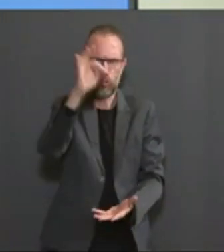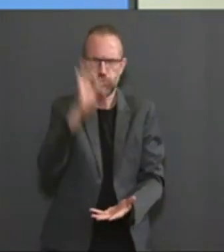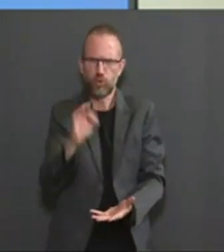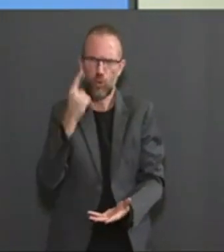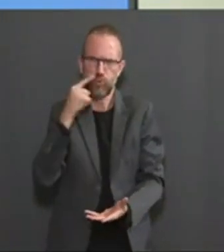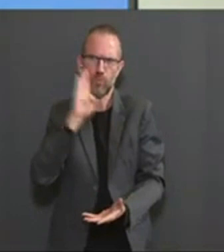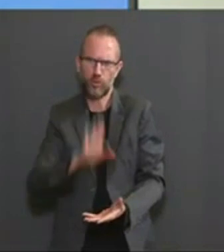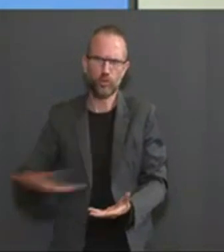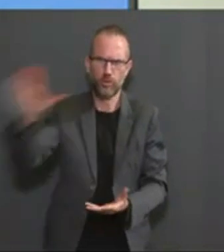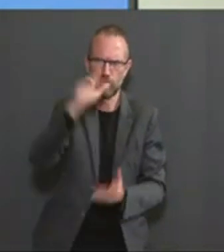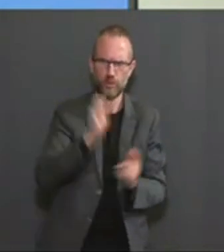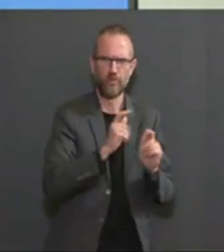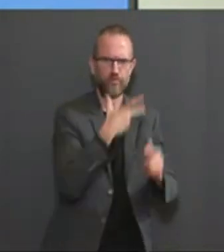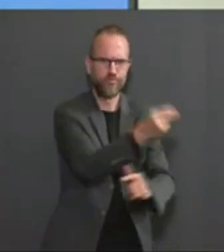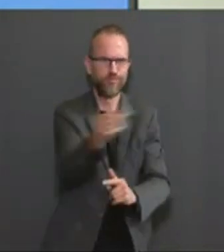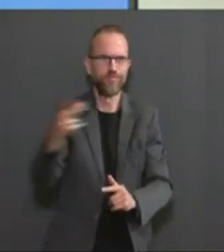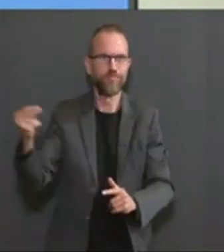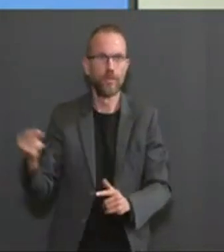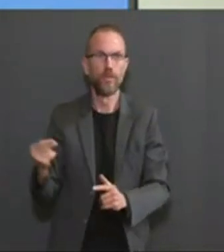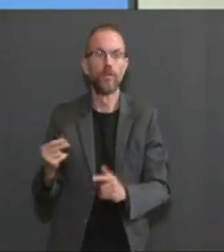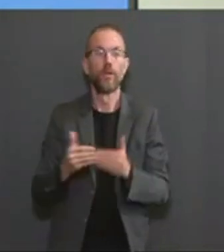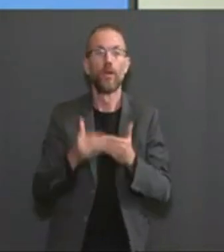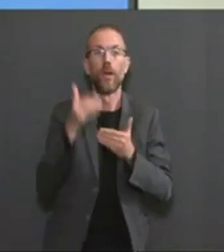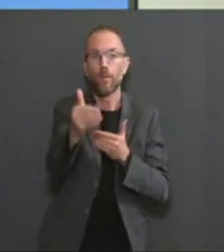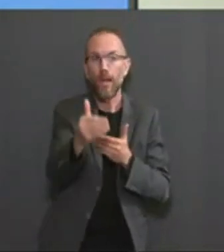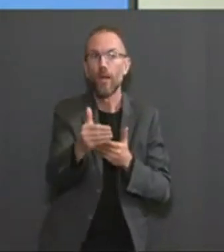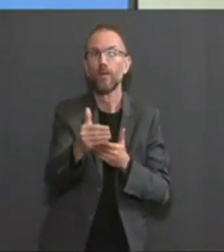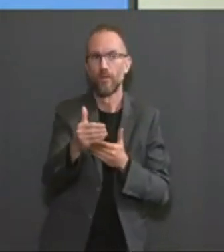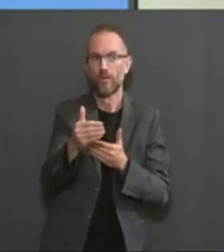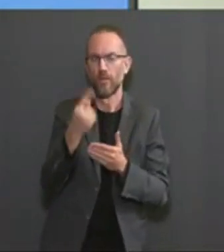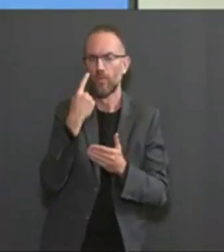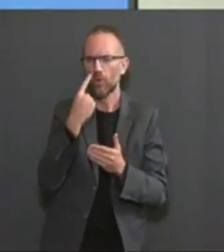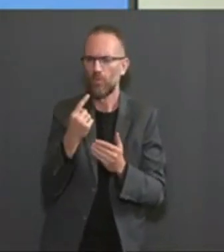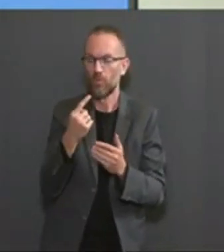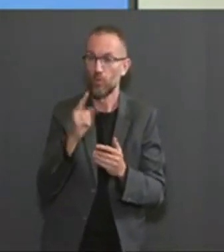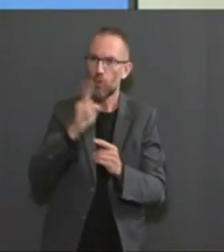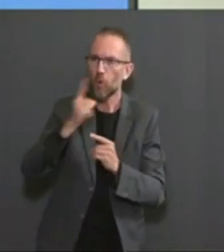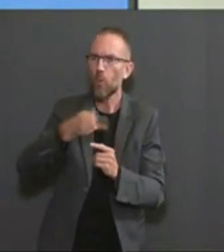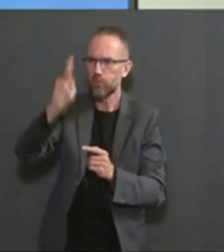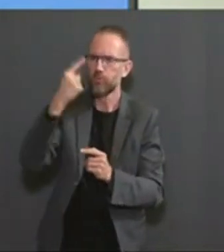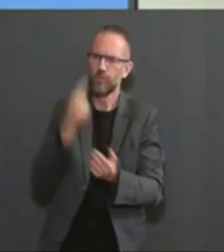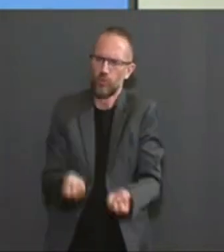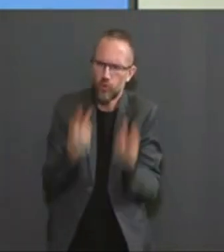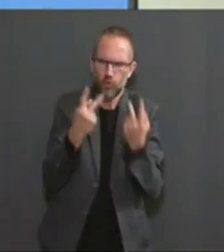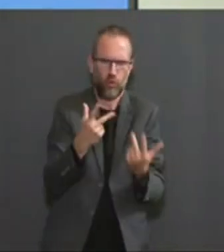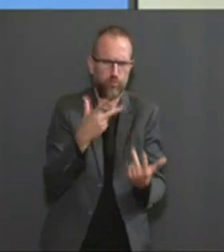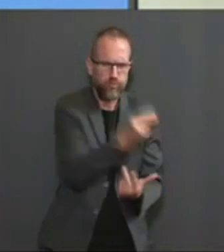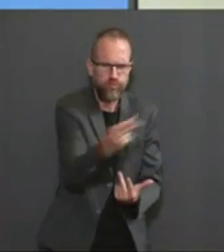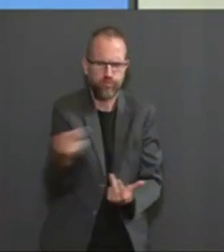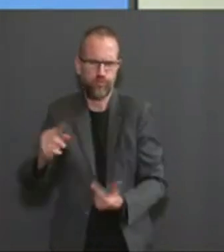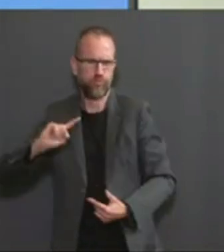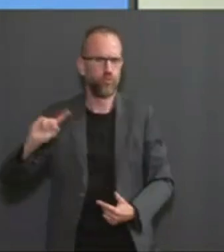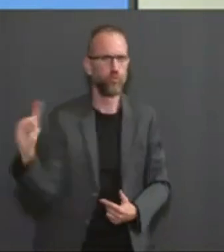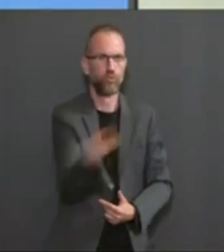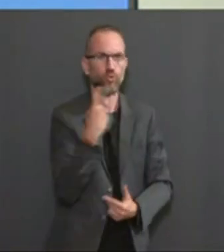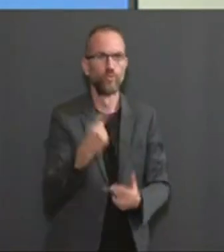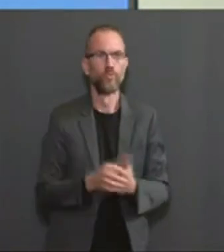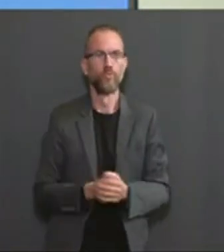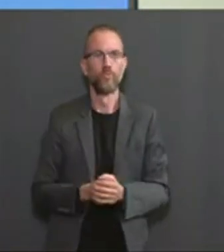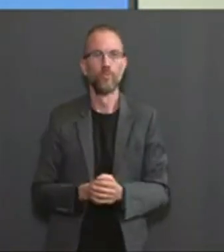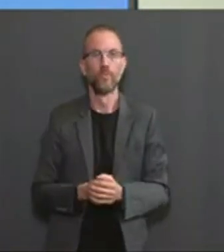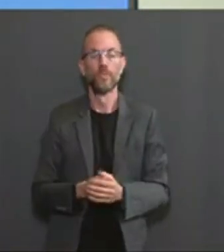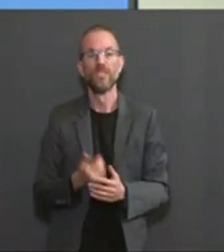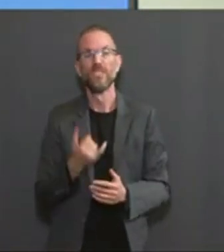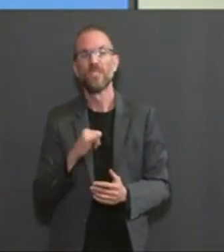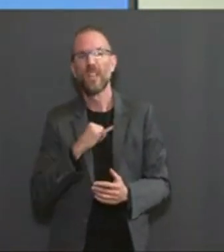précommandes qui, par précaution, seront prises. Et donc, sauf surprise liée au fait qu'un vaccin ne passerait pas les derniers